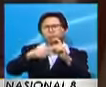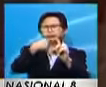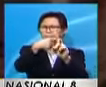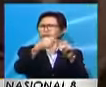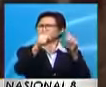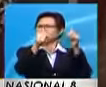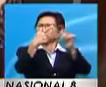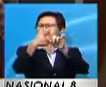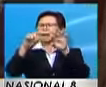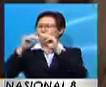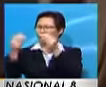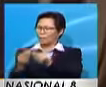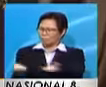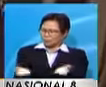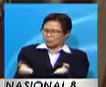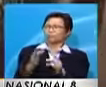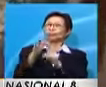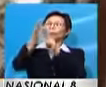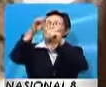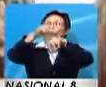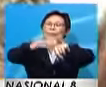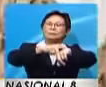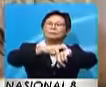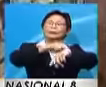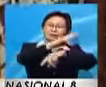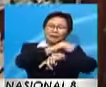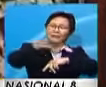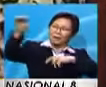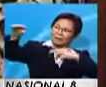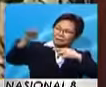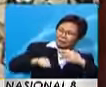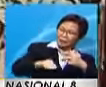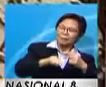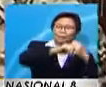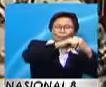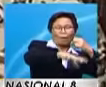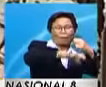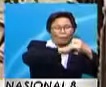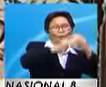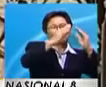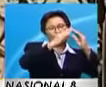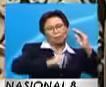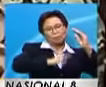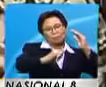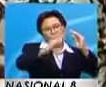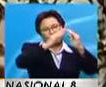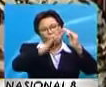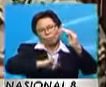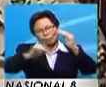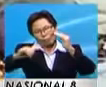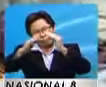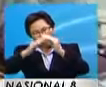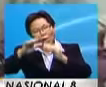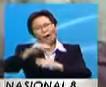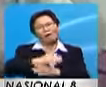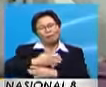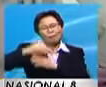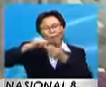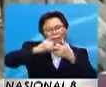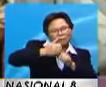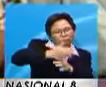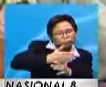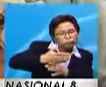positif kepada masyarakat setempat terutama semasa beliau dan ADB Dari rumah kerumah menurutnya selain berfungsi